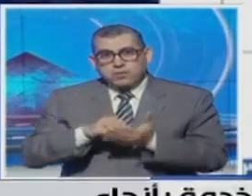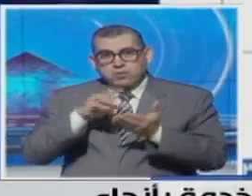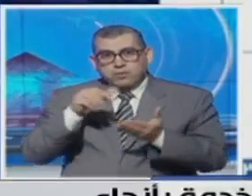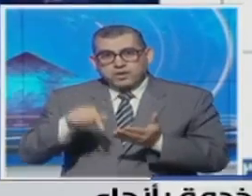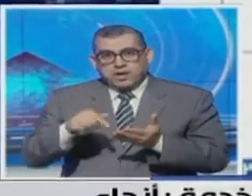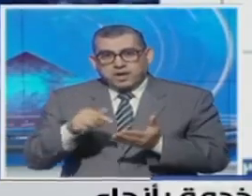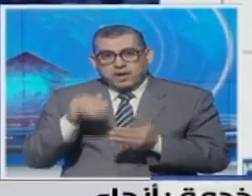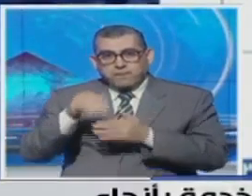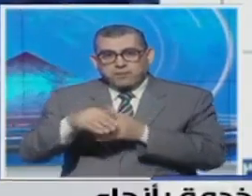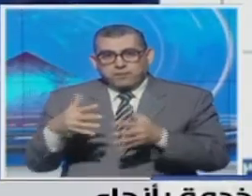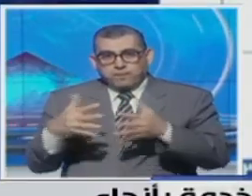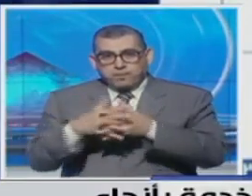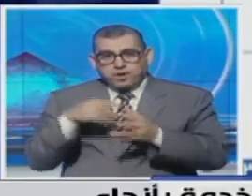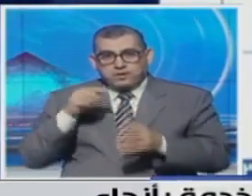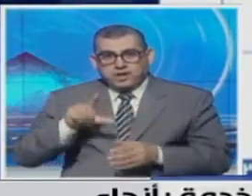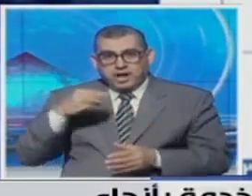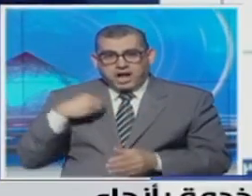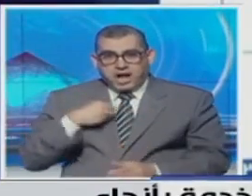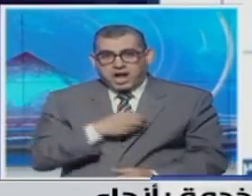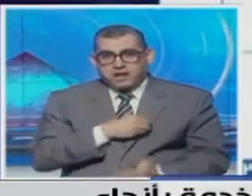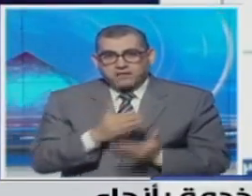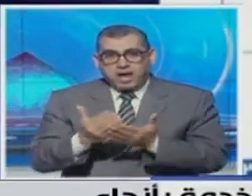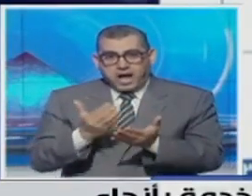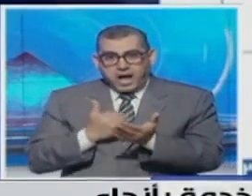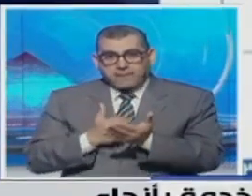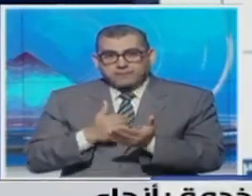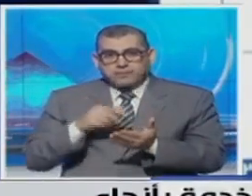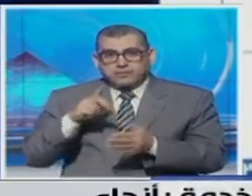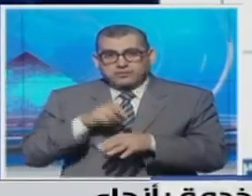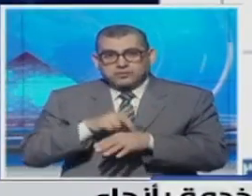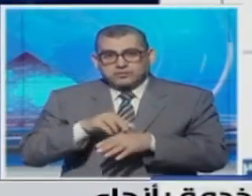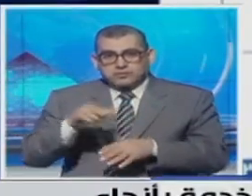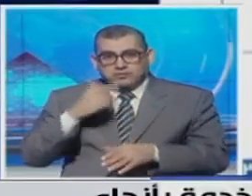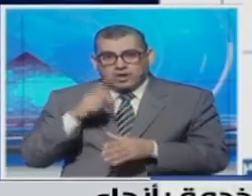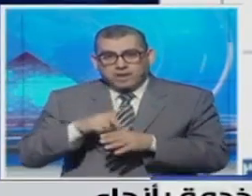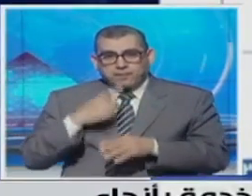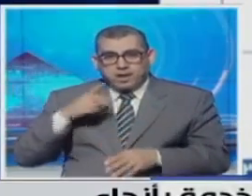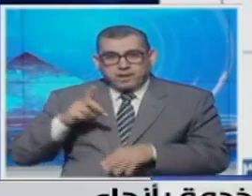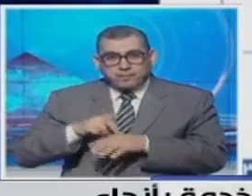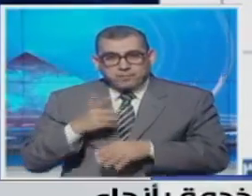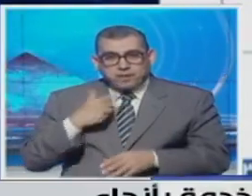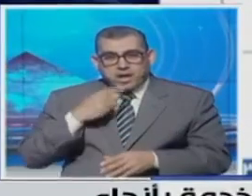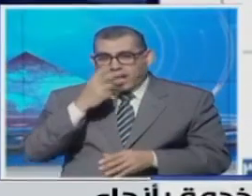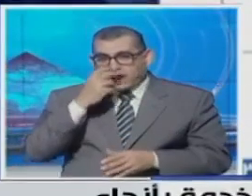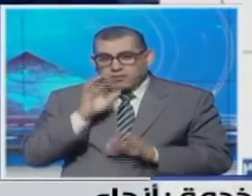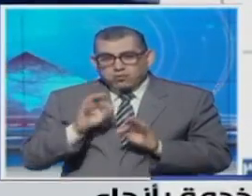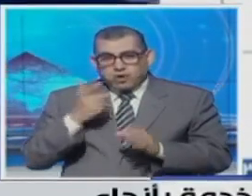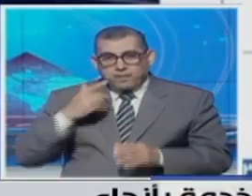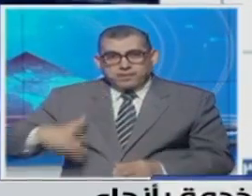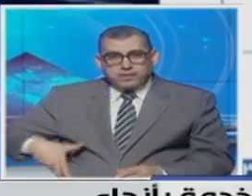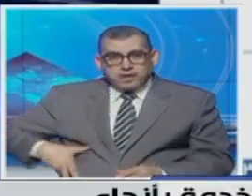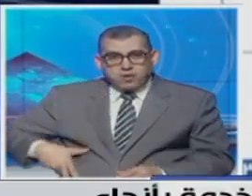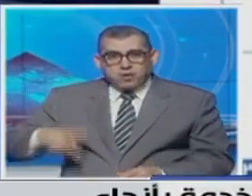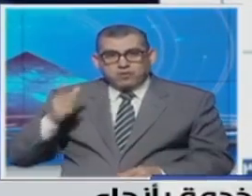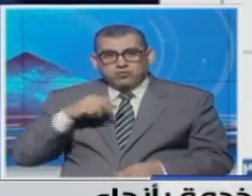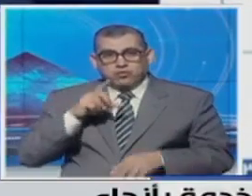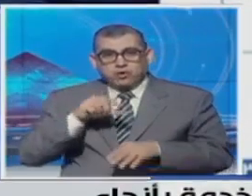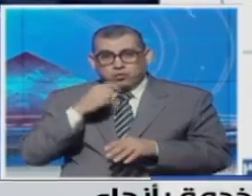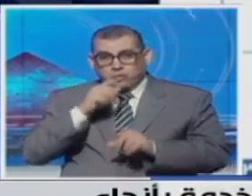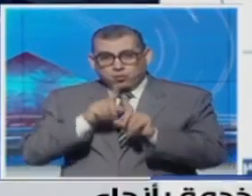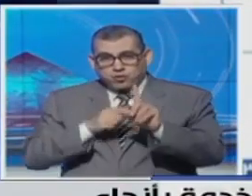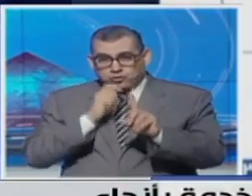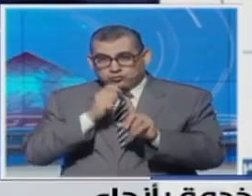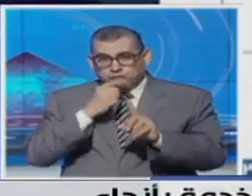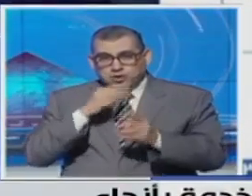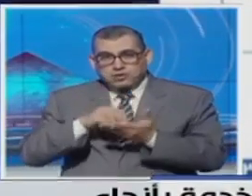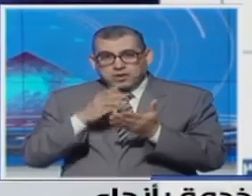39,106 خدمة ضمن مبادرة الرئيس للكشف المبكر وعلاج الأمراض المزمنة والاعتلال الكلوي. وأشار